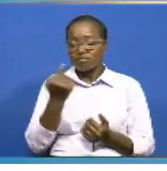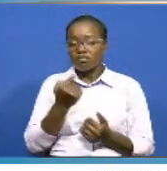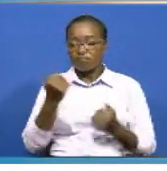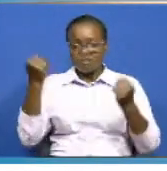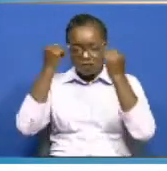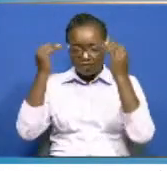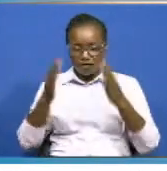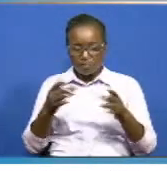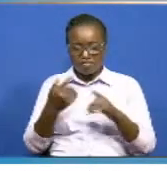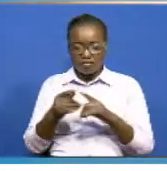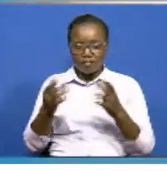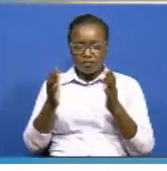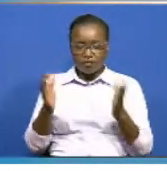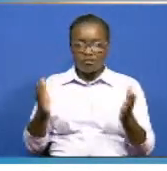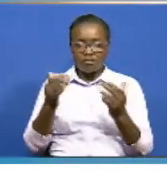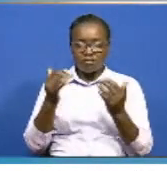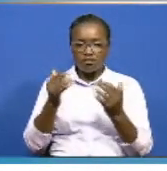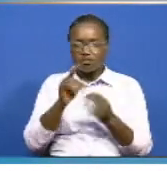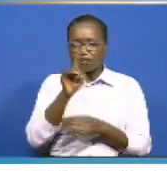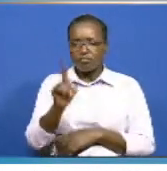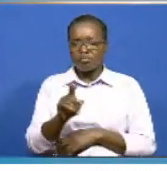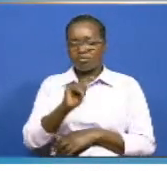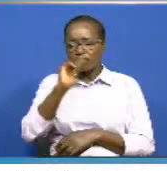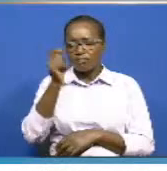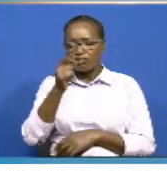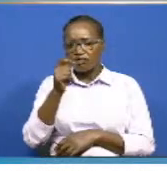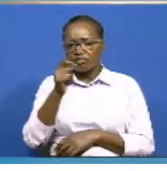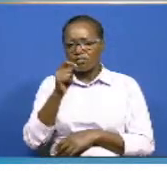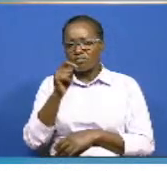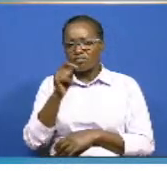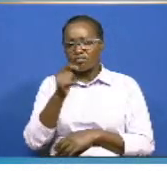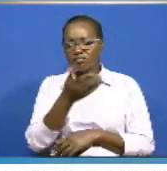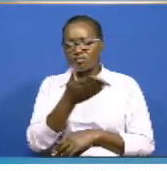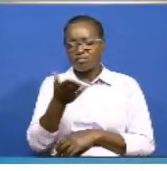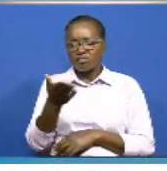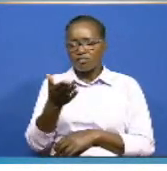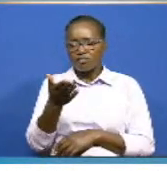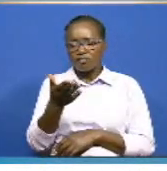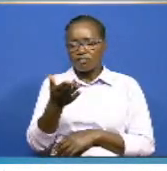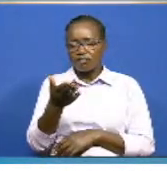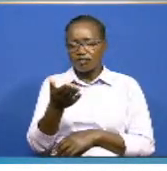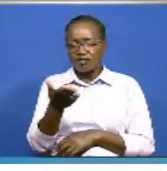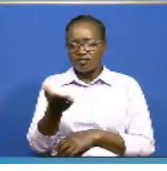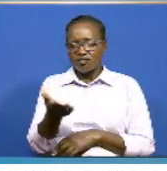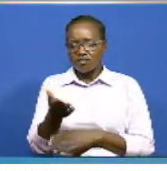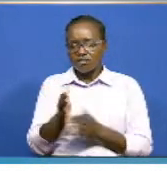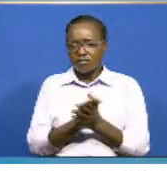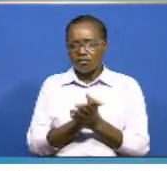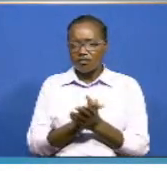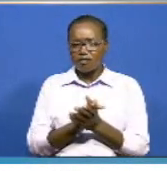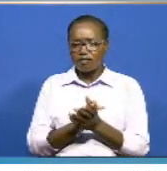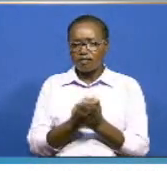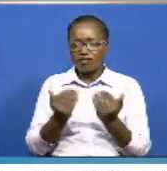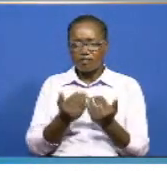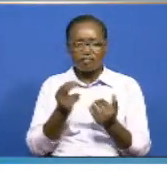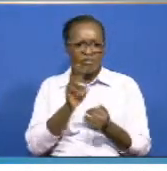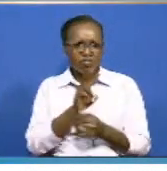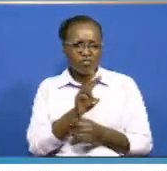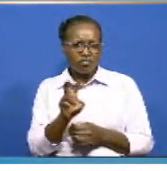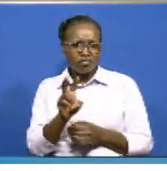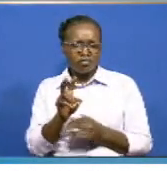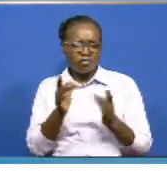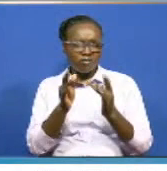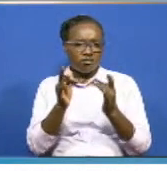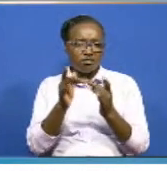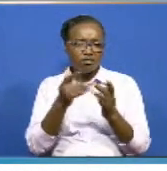Na swali kubwa ambalo linaibuka ni je, Kenya iko na wale watu wa kuigwa ama wale viongozi ambao yule mtoto atawatazama kwenye mitandao